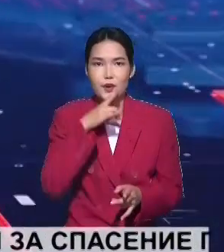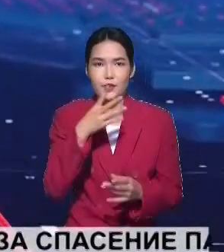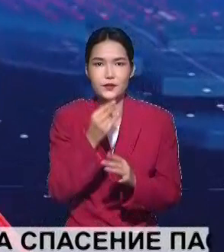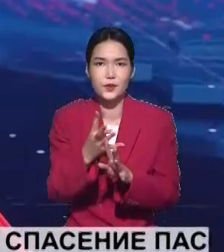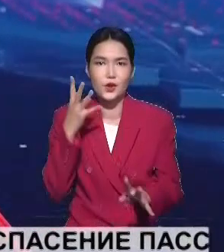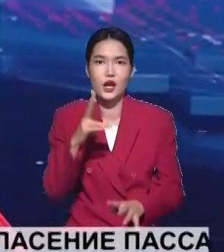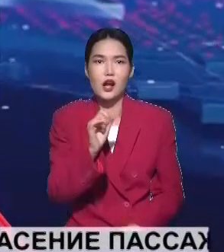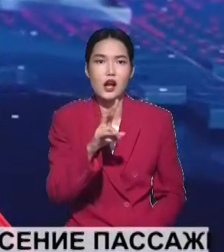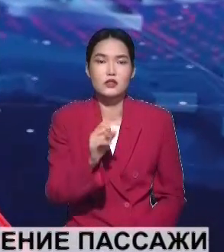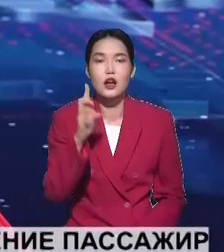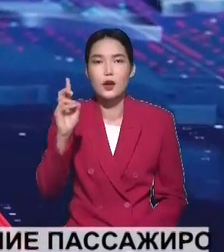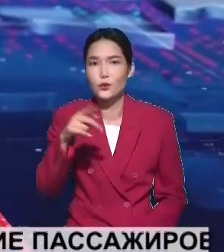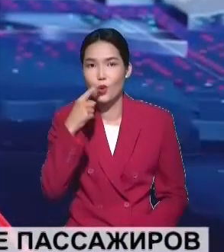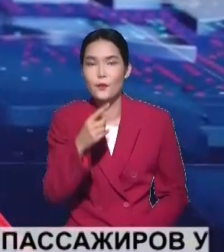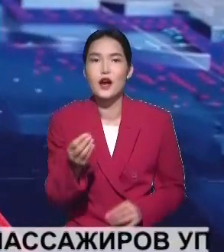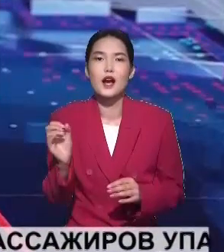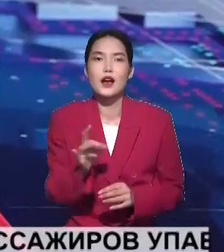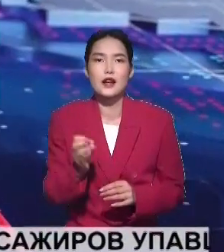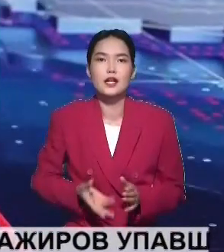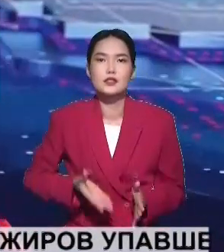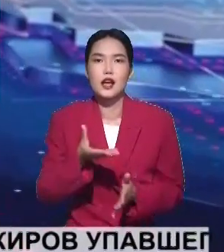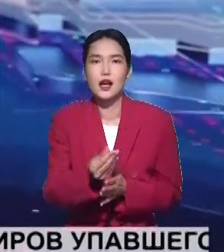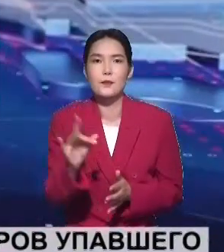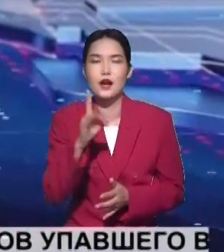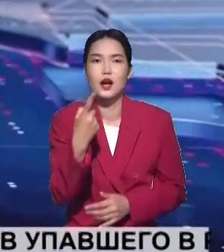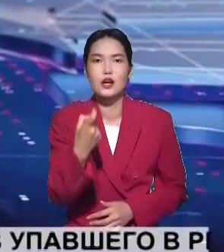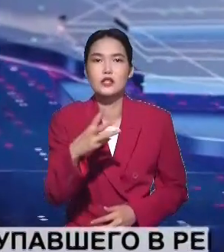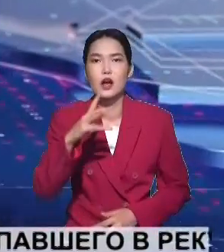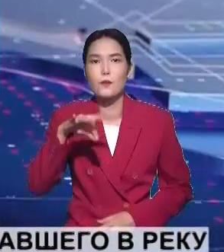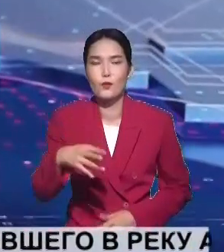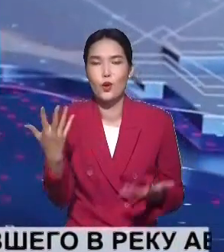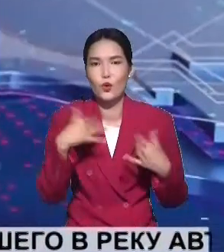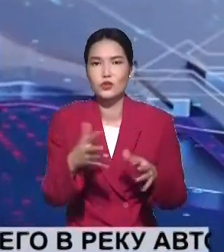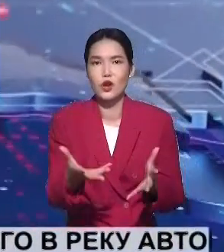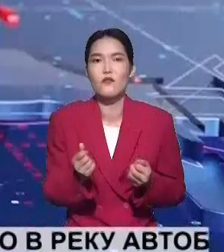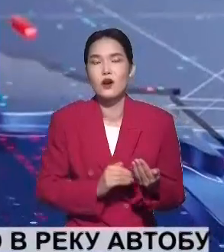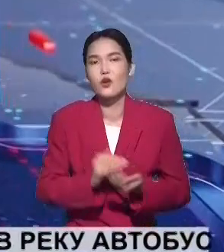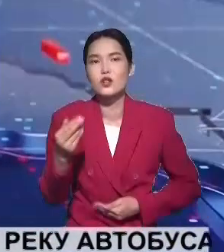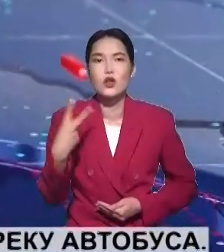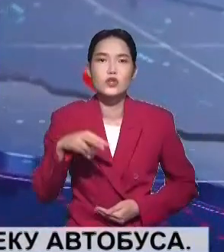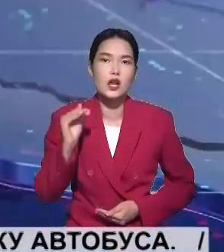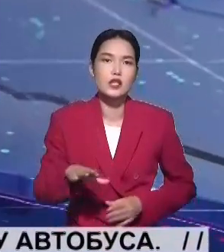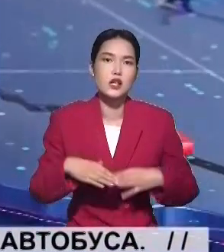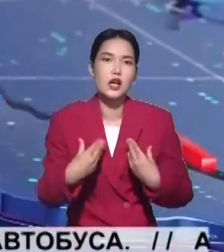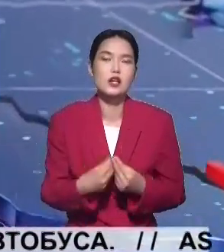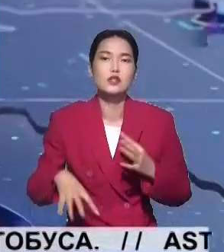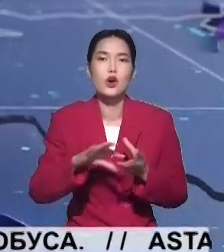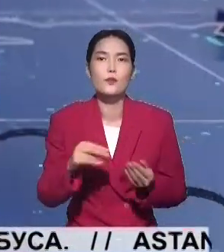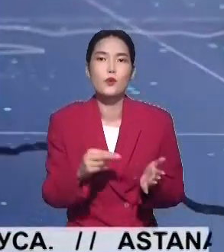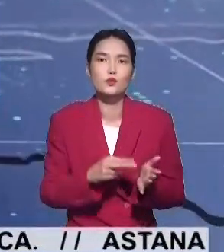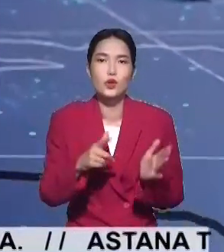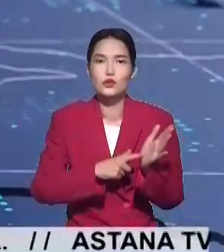Канат Бузумбаев отметил, что единовременную выплату в размере 100 МРП уже получили свыше 20 тысяч семей на общую сумму